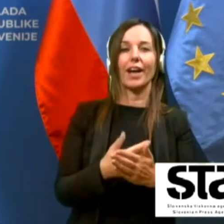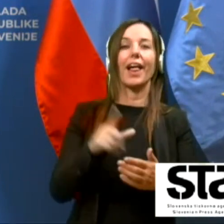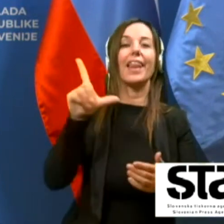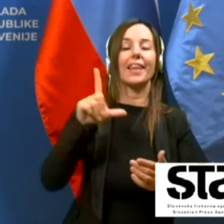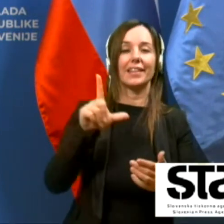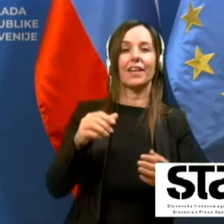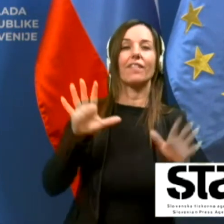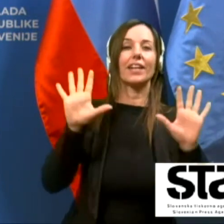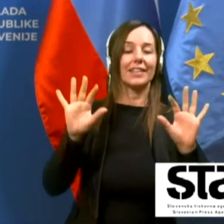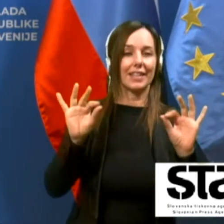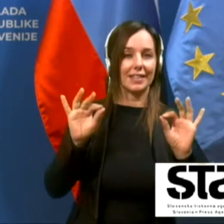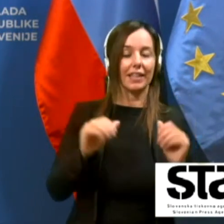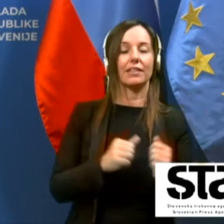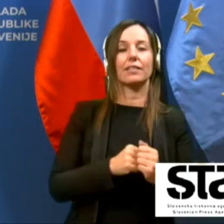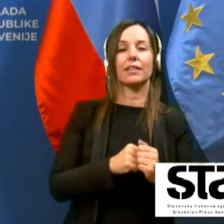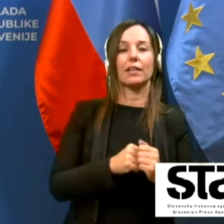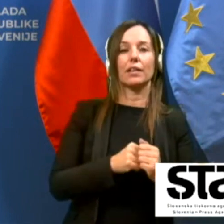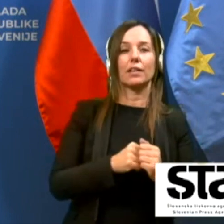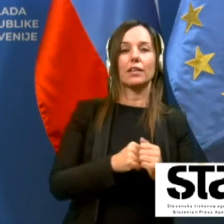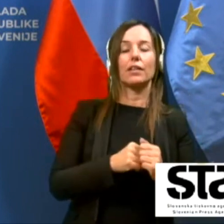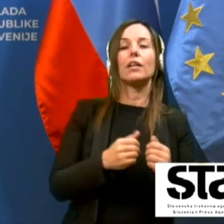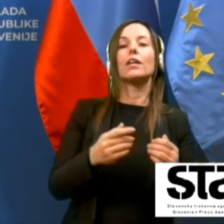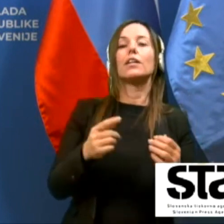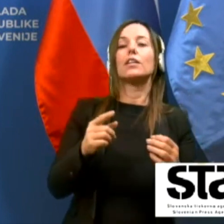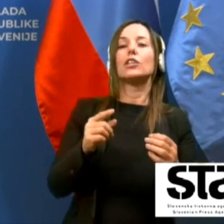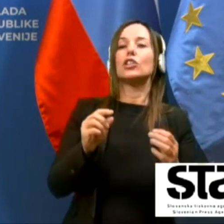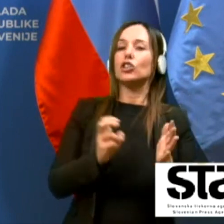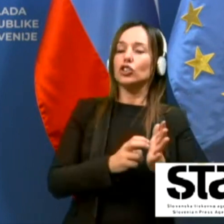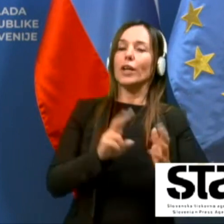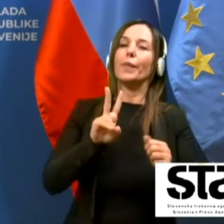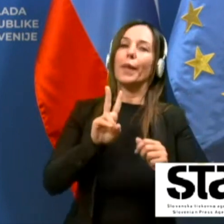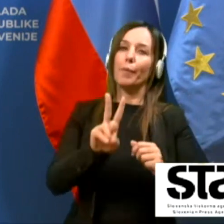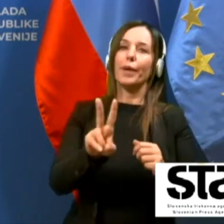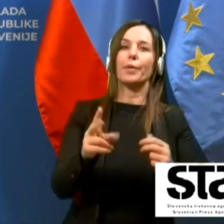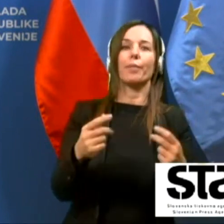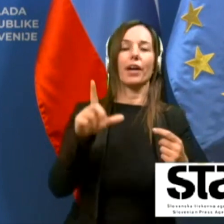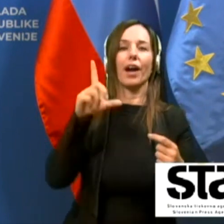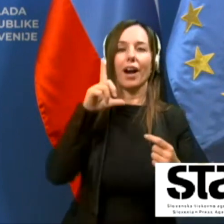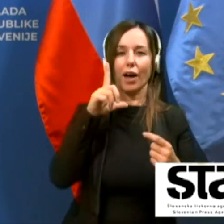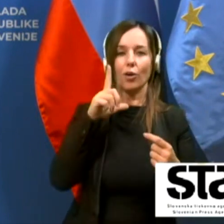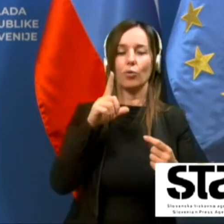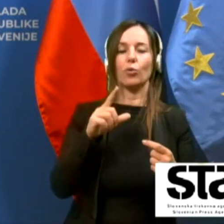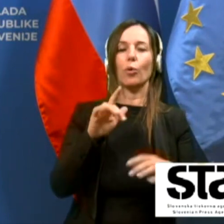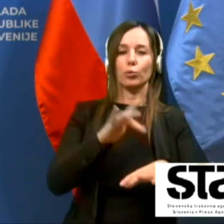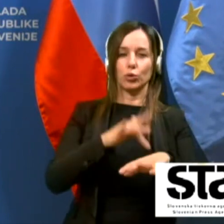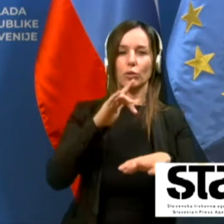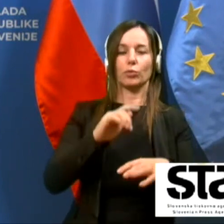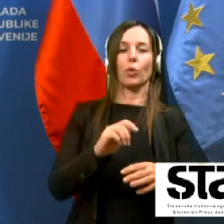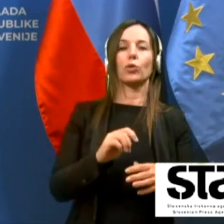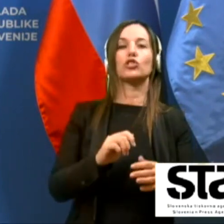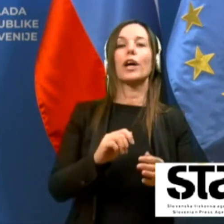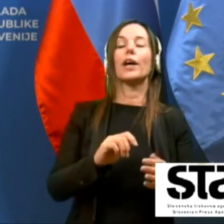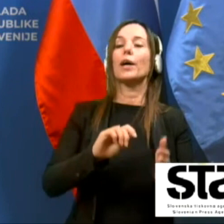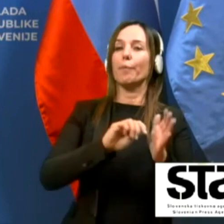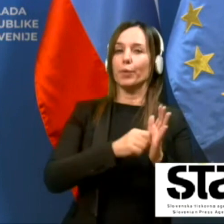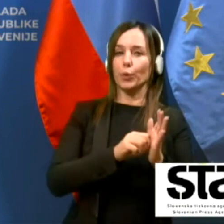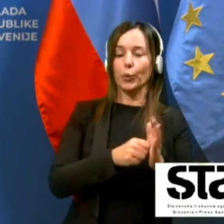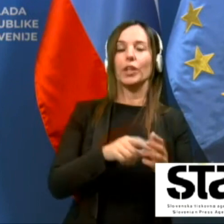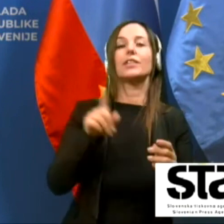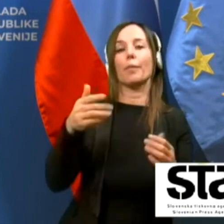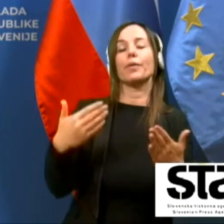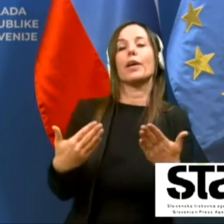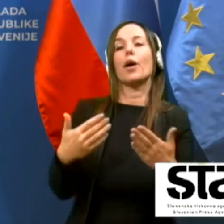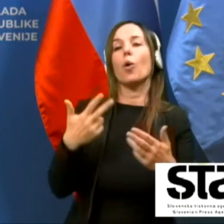10. Sicer pa žarišča še naprej ostajajo tudi na Ptuju, tam je kar 28